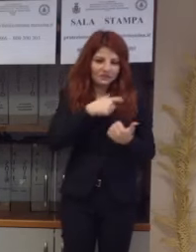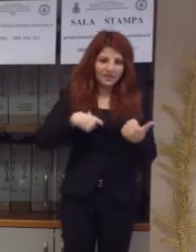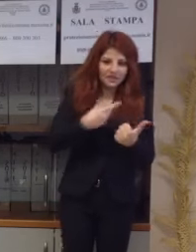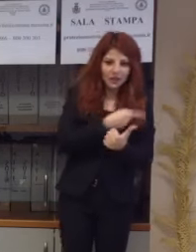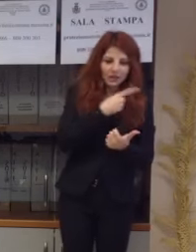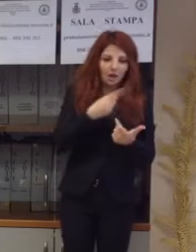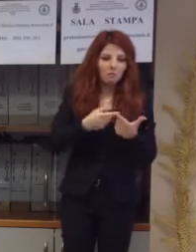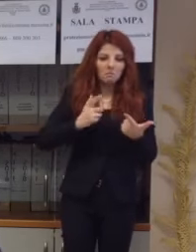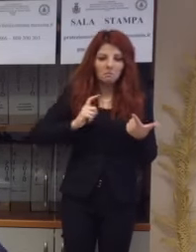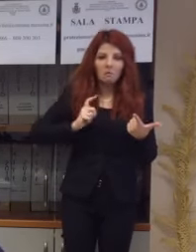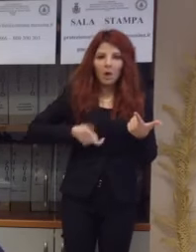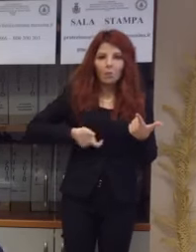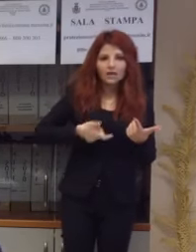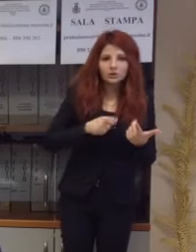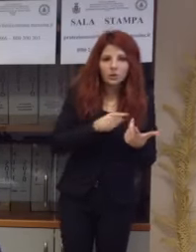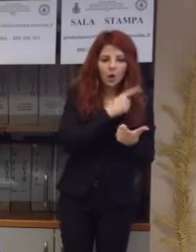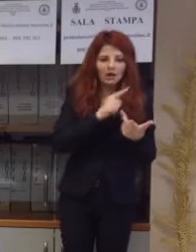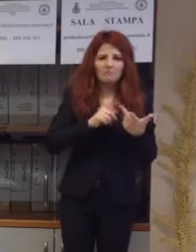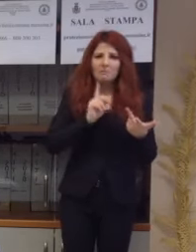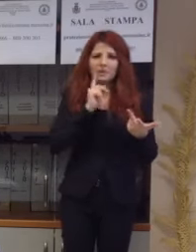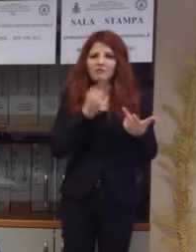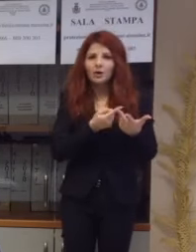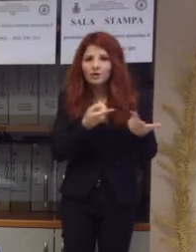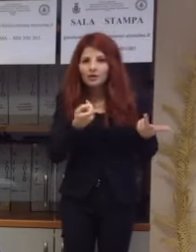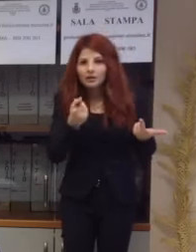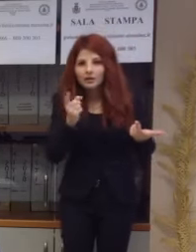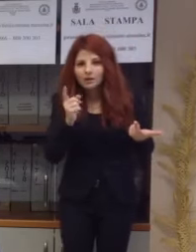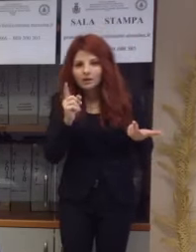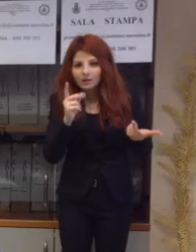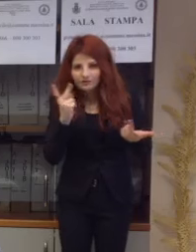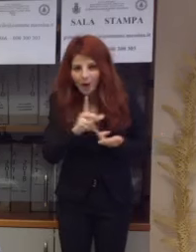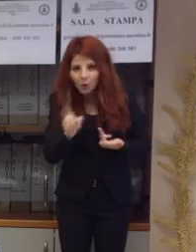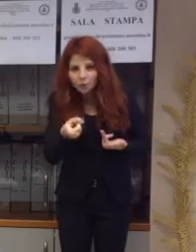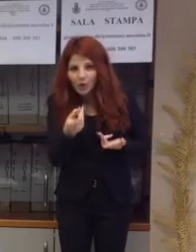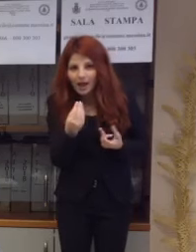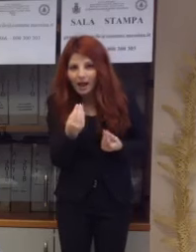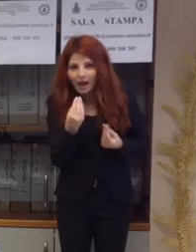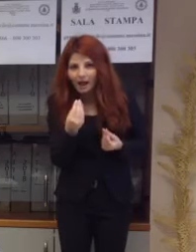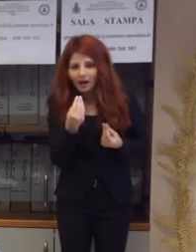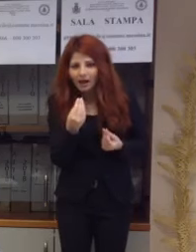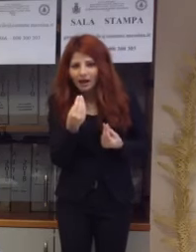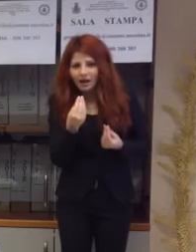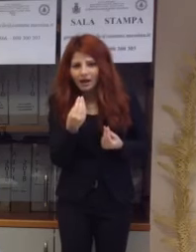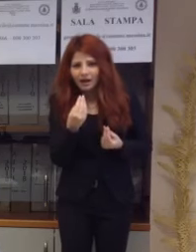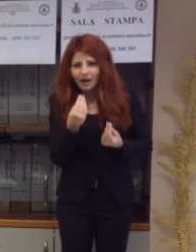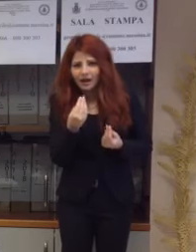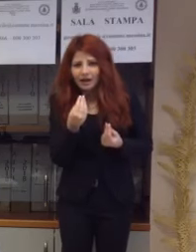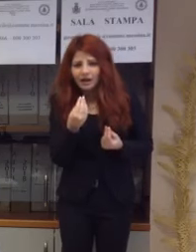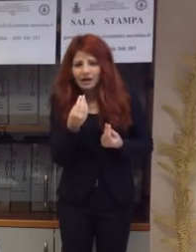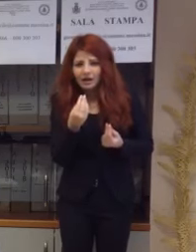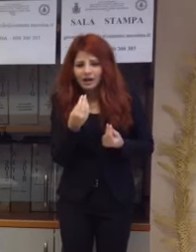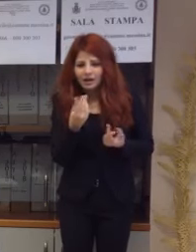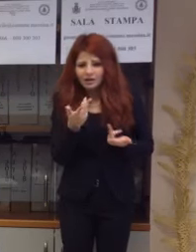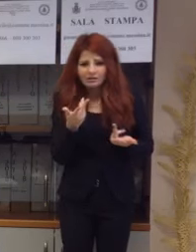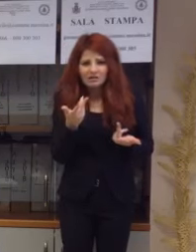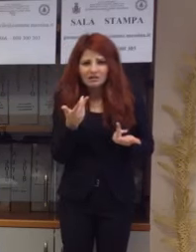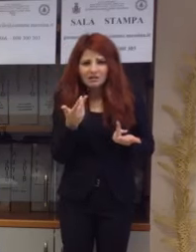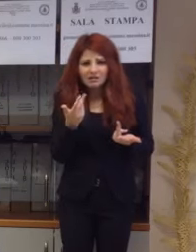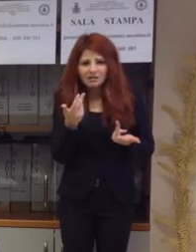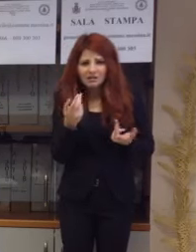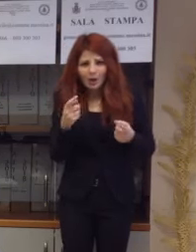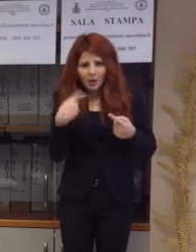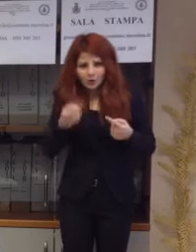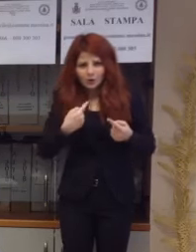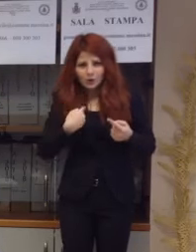il prefetto, no? Vero Giulia Grillo? Quando che? Come ho scritto che ti querelo?